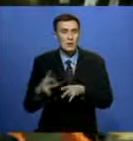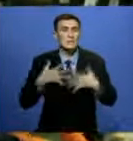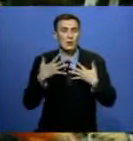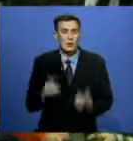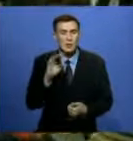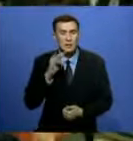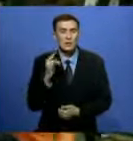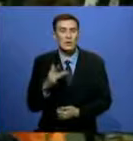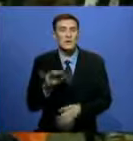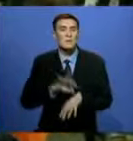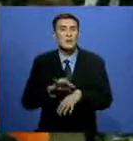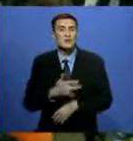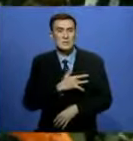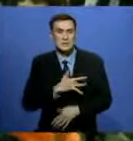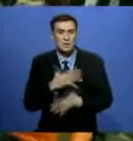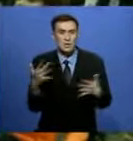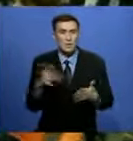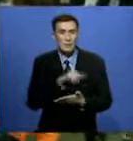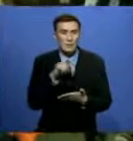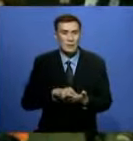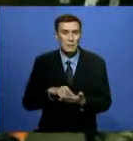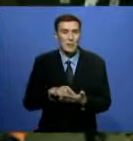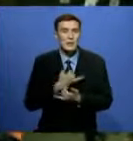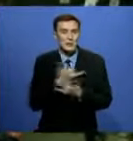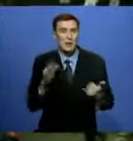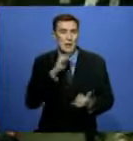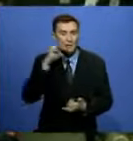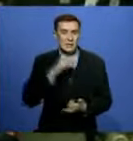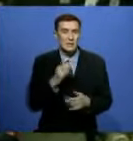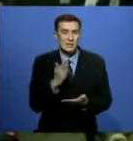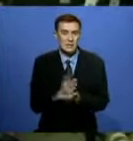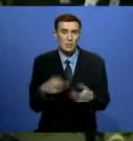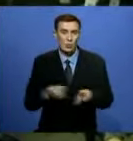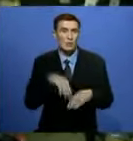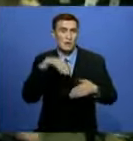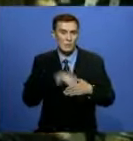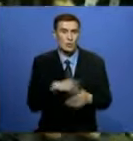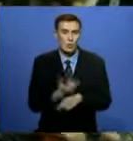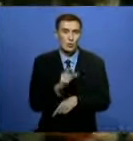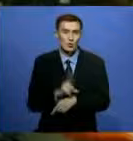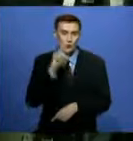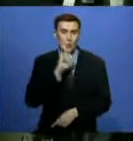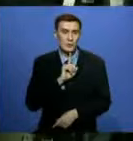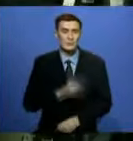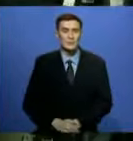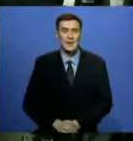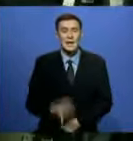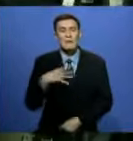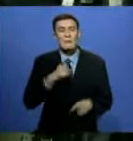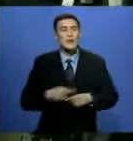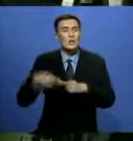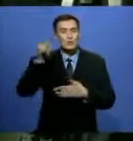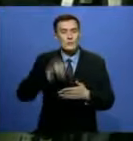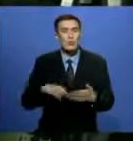у ребенка больное сердце, то это большая проблема для родителей. И когда есть такой карман, это очень хорошо. В Беларуси